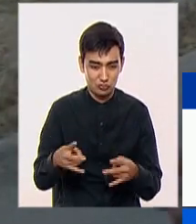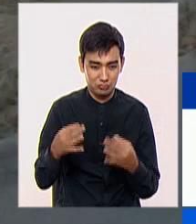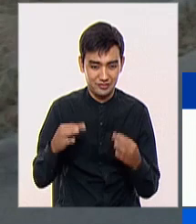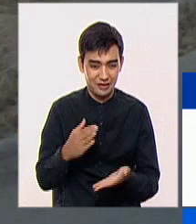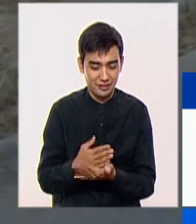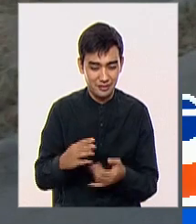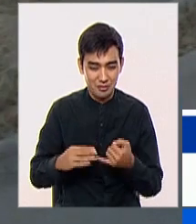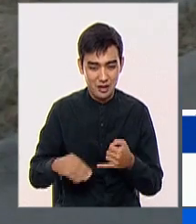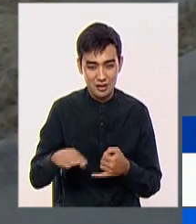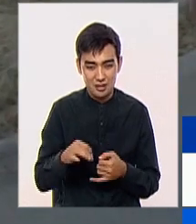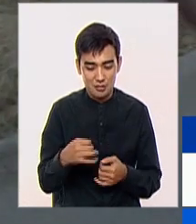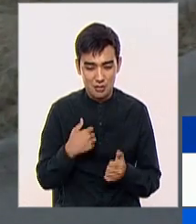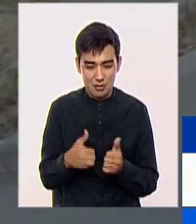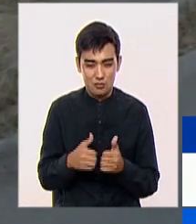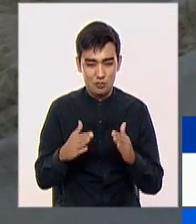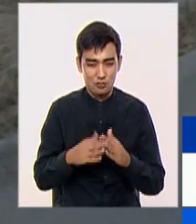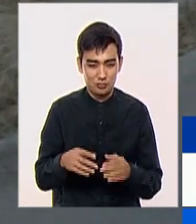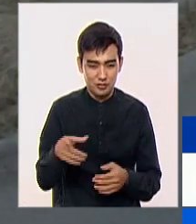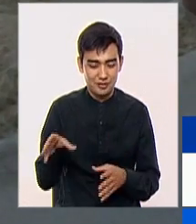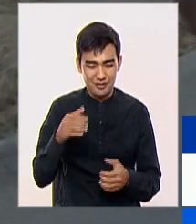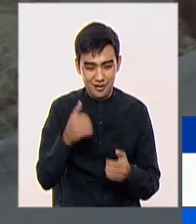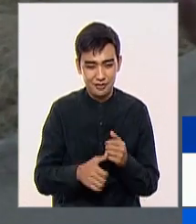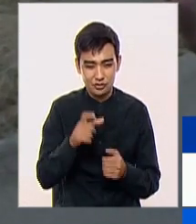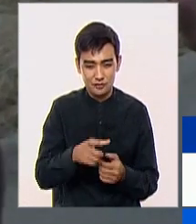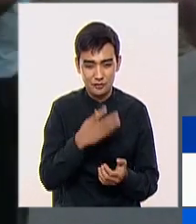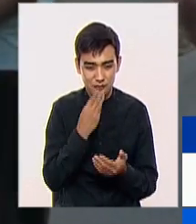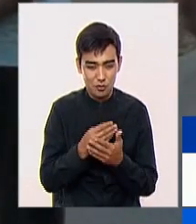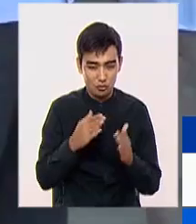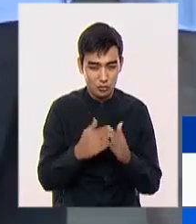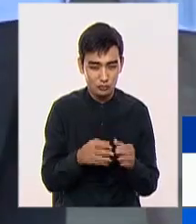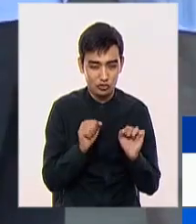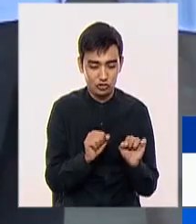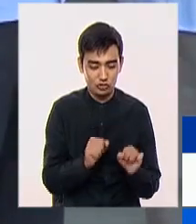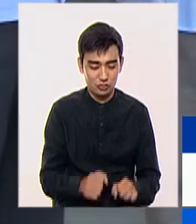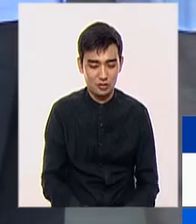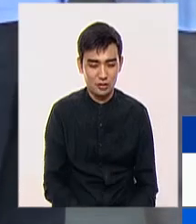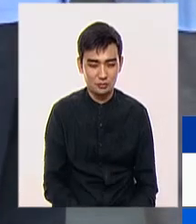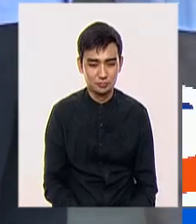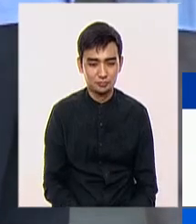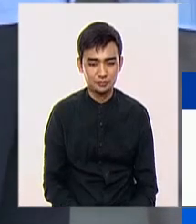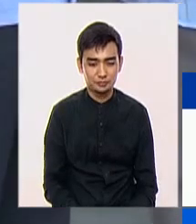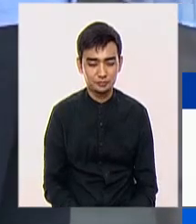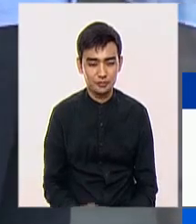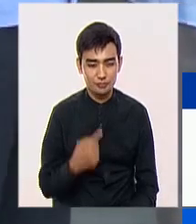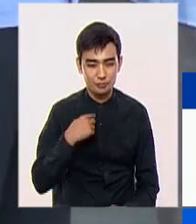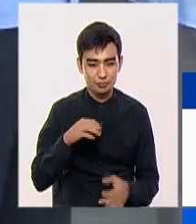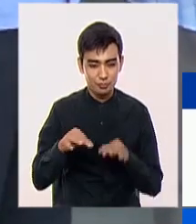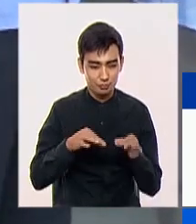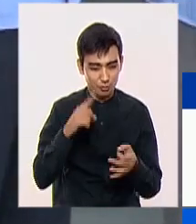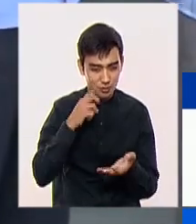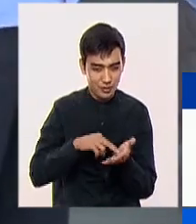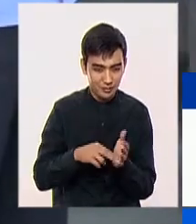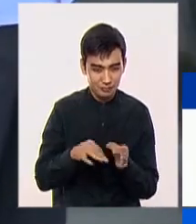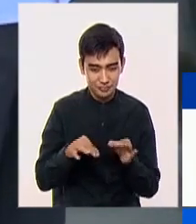жаманы. Әркім өзінің үйі үшін аңда құста өзінің ұясын қорғайды ғой. Үйінің планын сыздыра алмағандар қазір